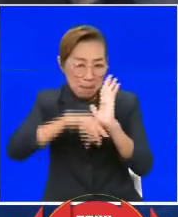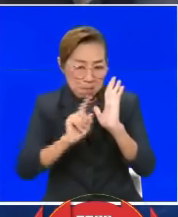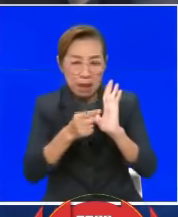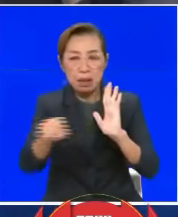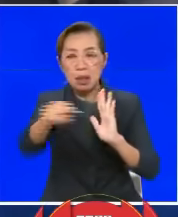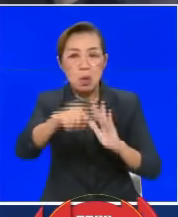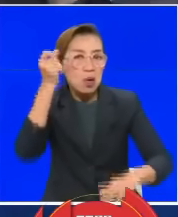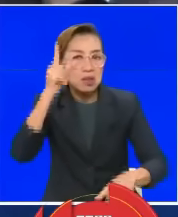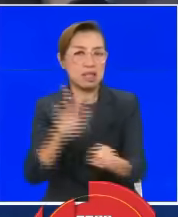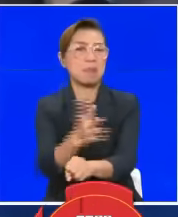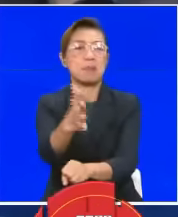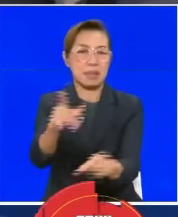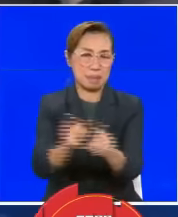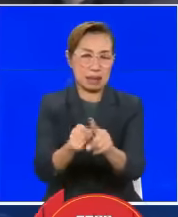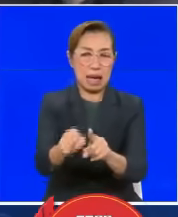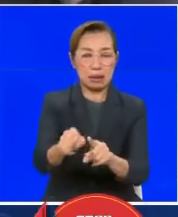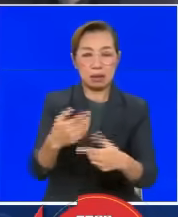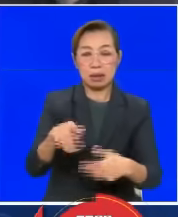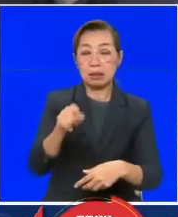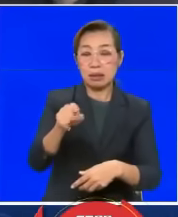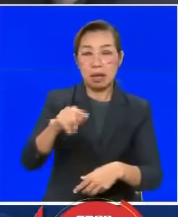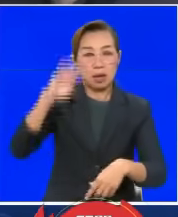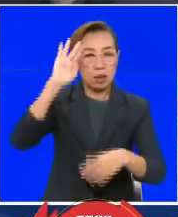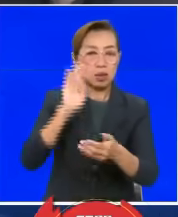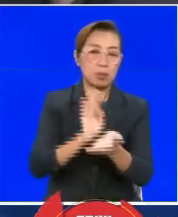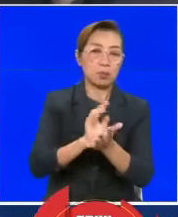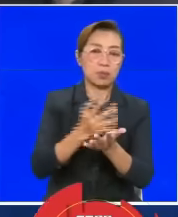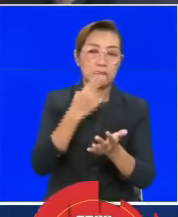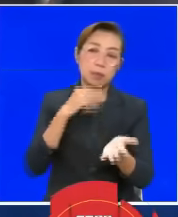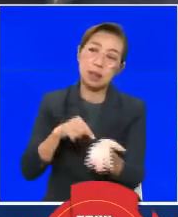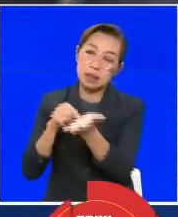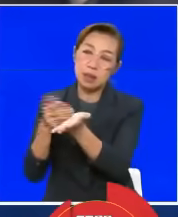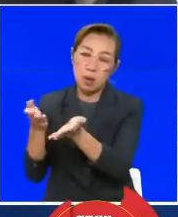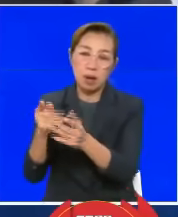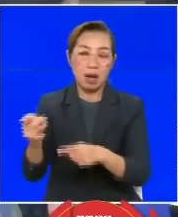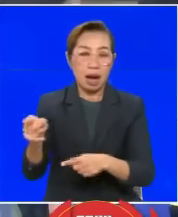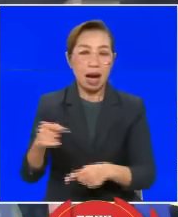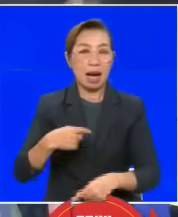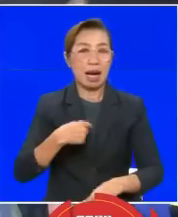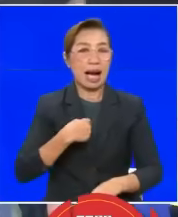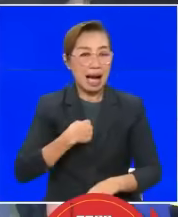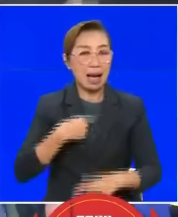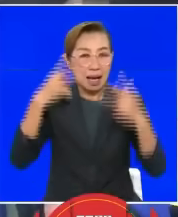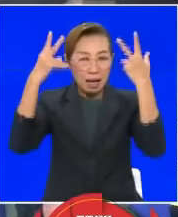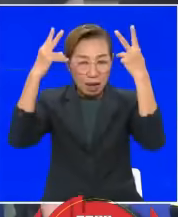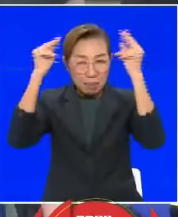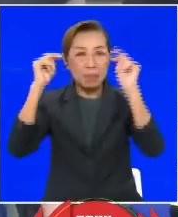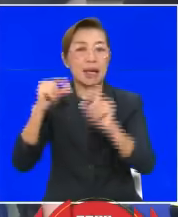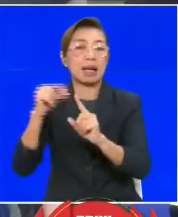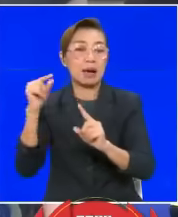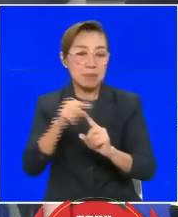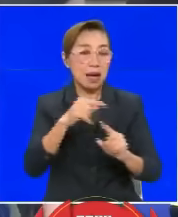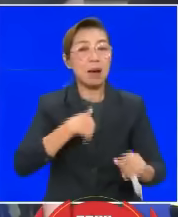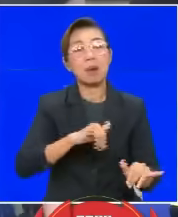เข้าใจท่านก็เข้าใจว่าส่งผมกลับไปจะไปทำงานให้ประชาชนที่ไหนได้มาหลอกท่านตอนเที่ยงวัน